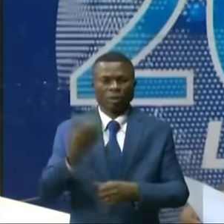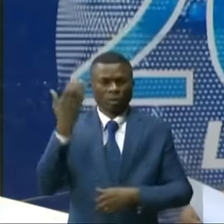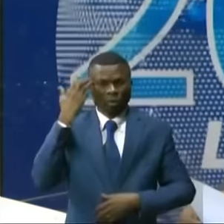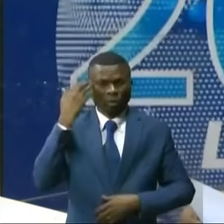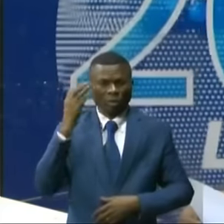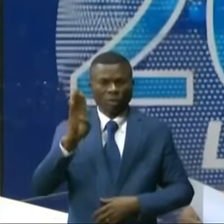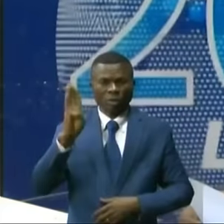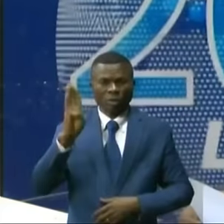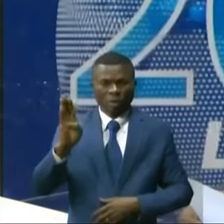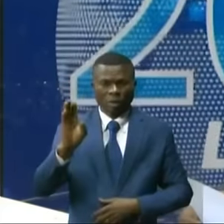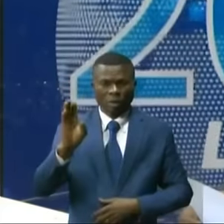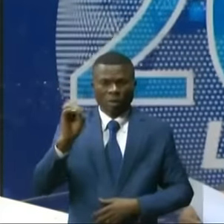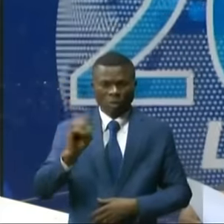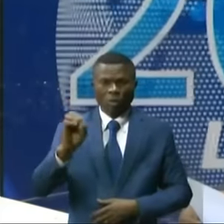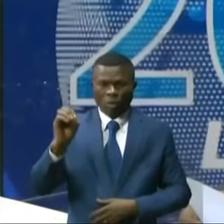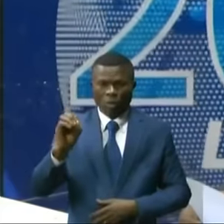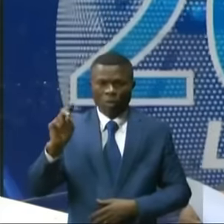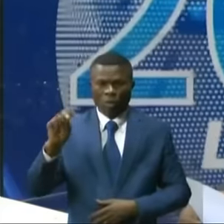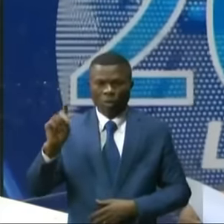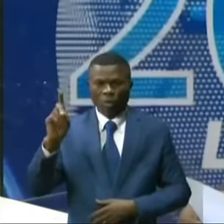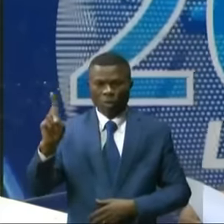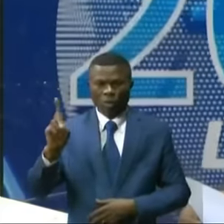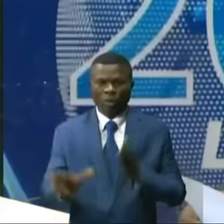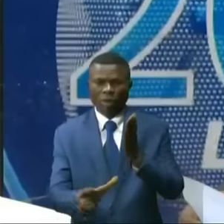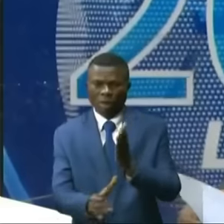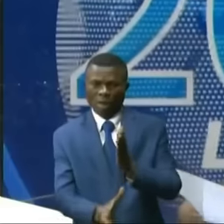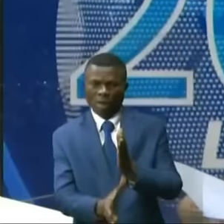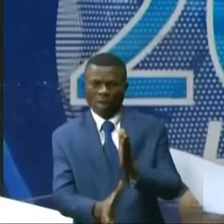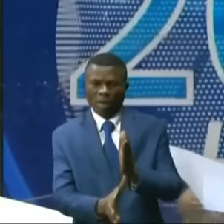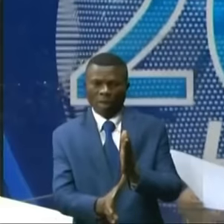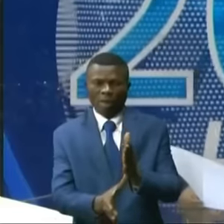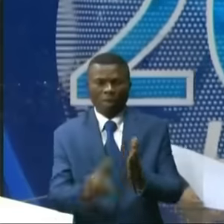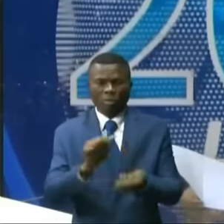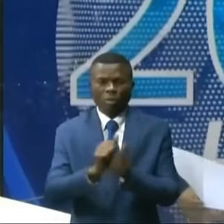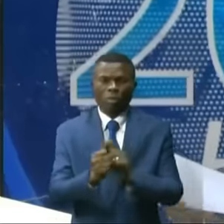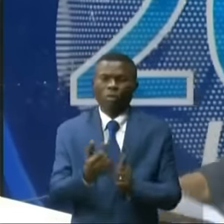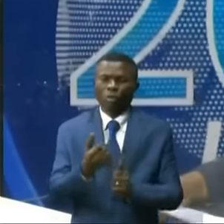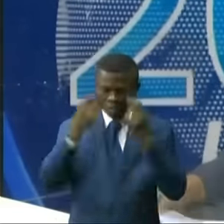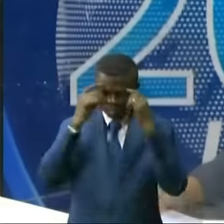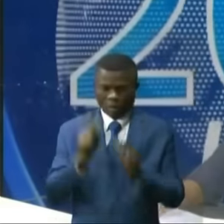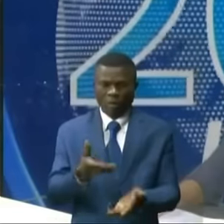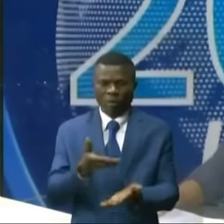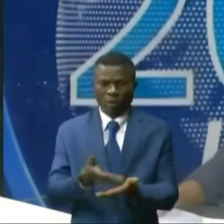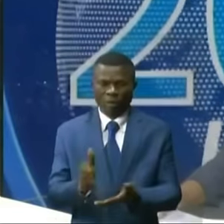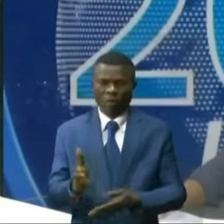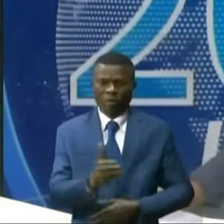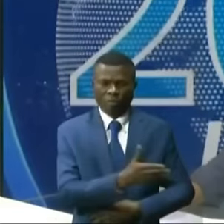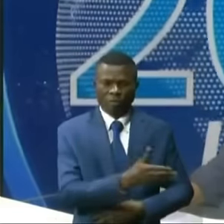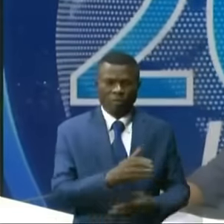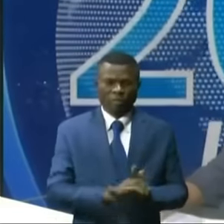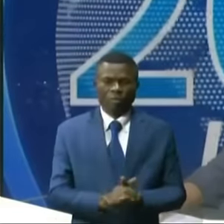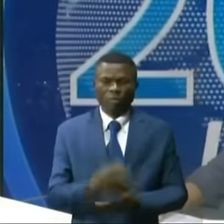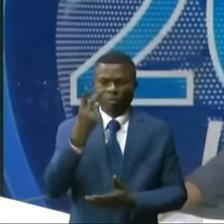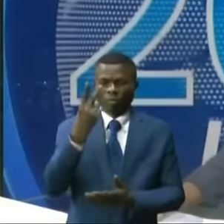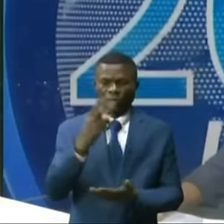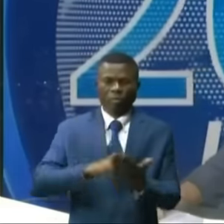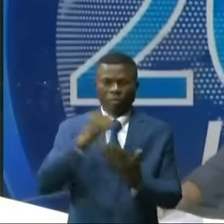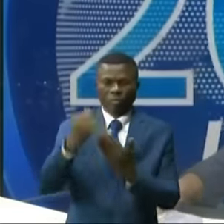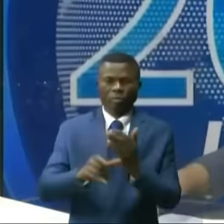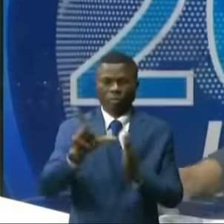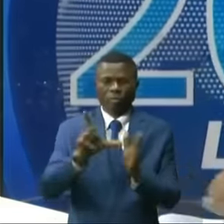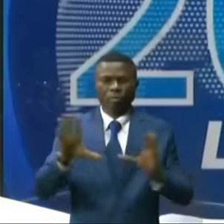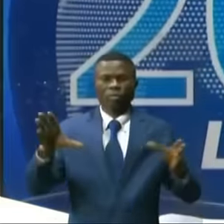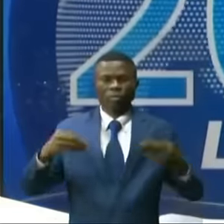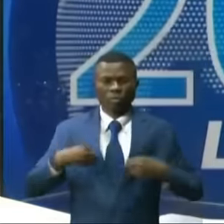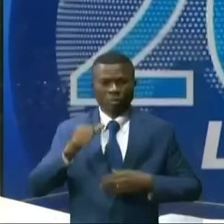Bondo Jean-Pierre nommé intérimaire suite à à cette décision deux projets de loi déclarés